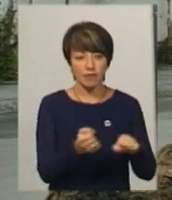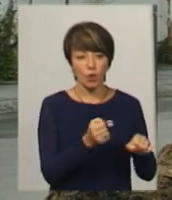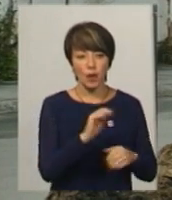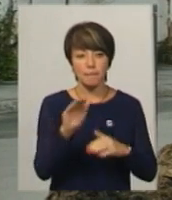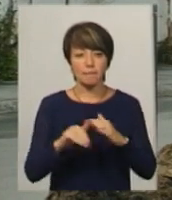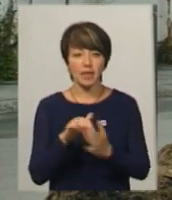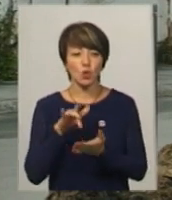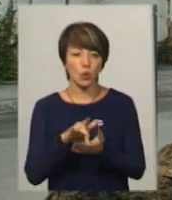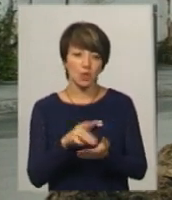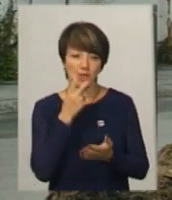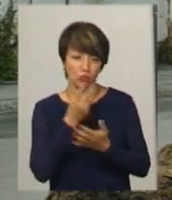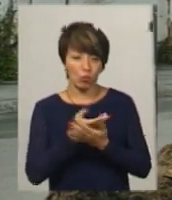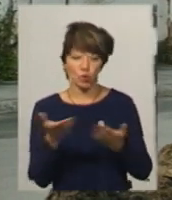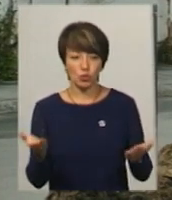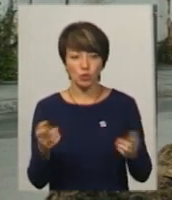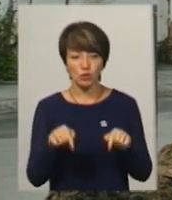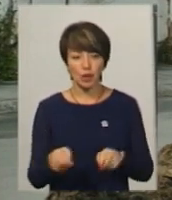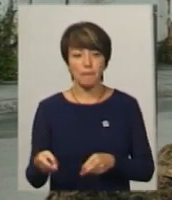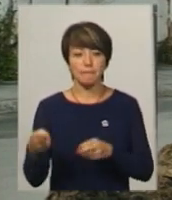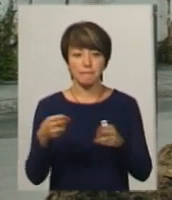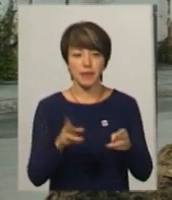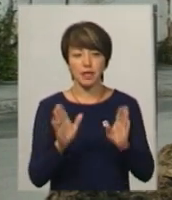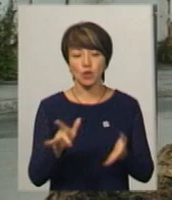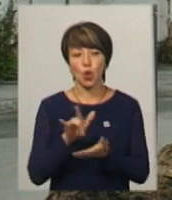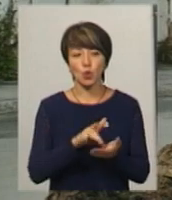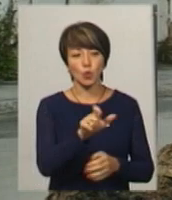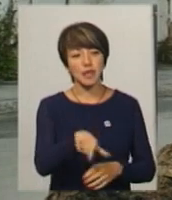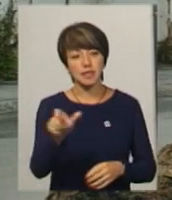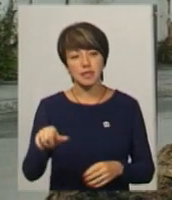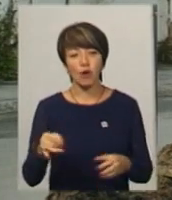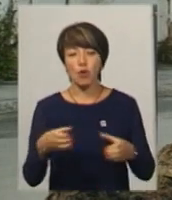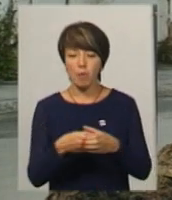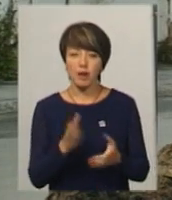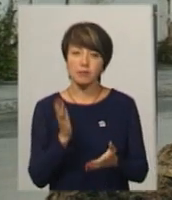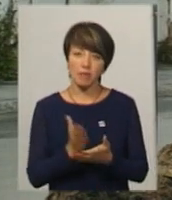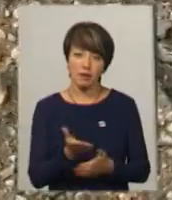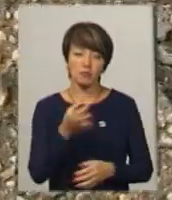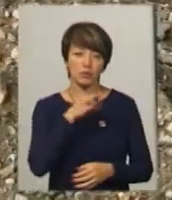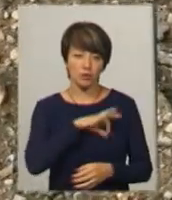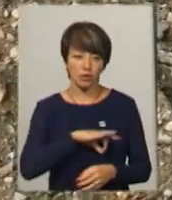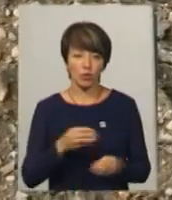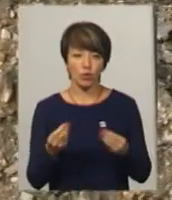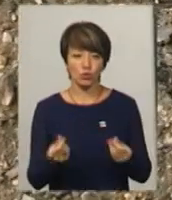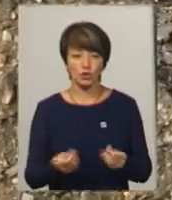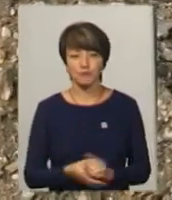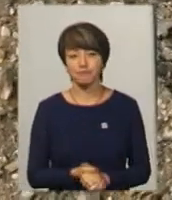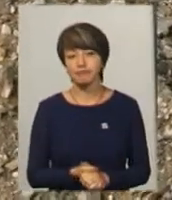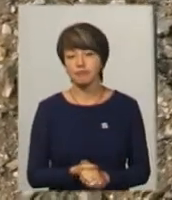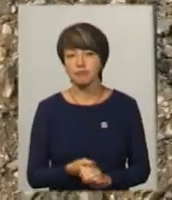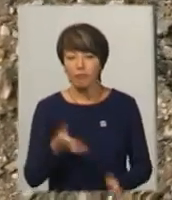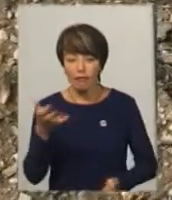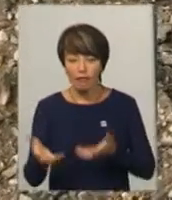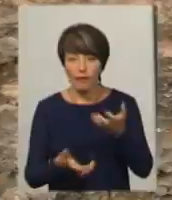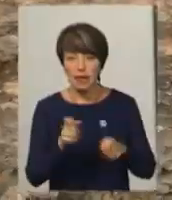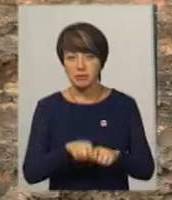туристичний продукт. Звісно ж, сюди приїдуть туристи і громада матиме з цього кошти. Археологічна експедиція працює